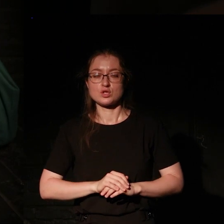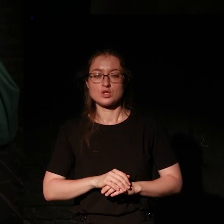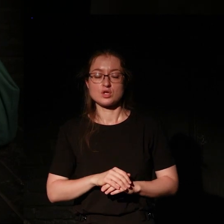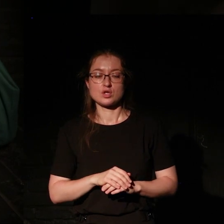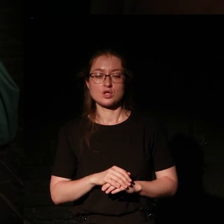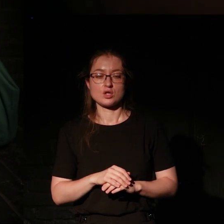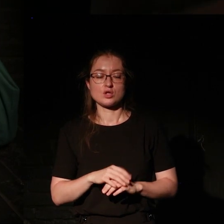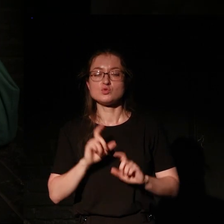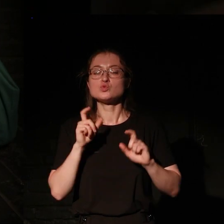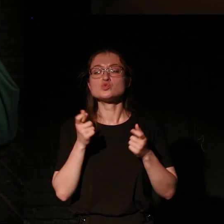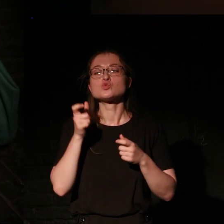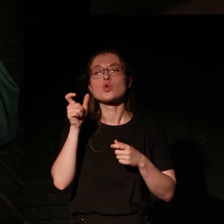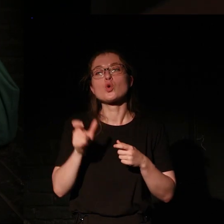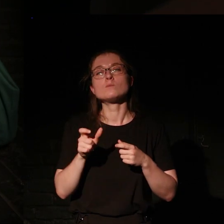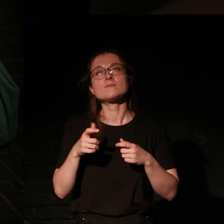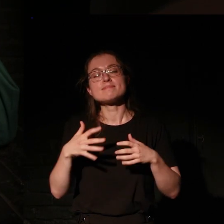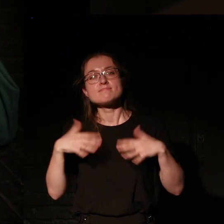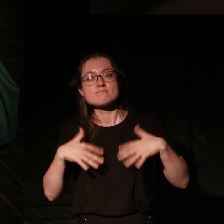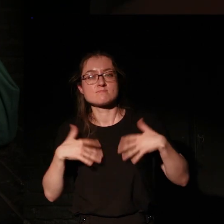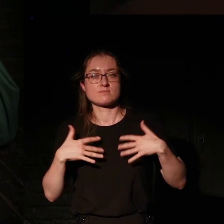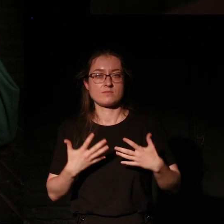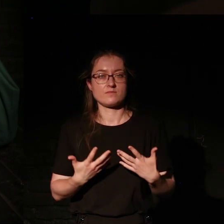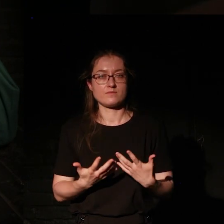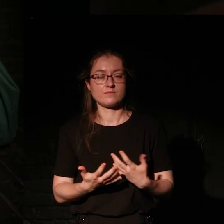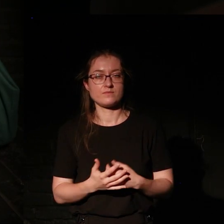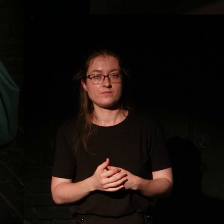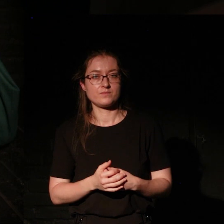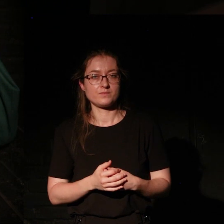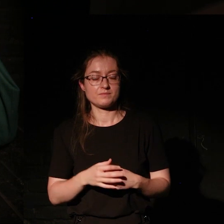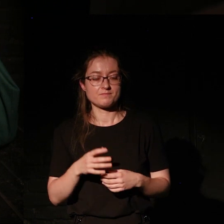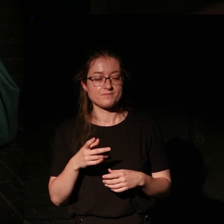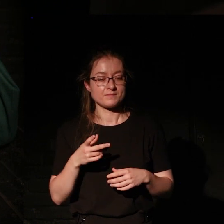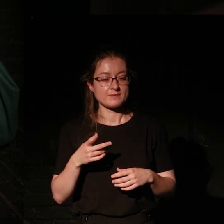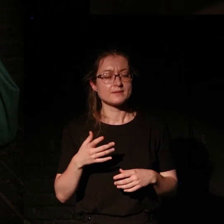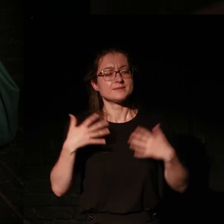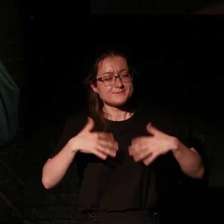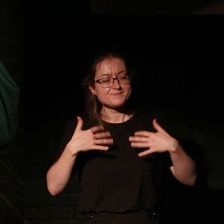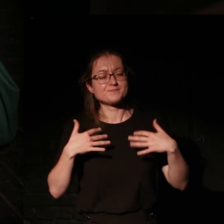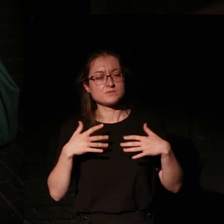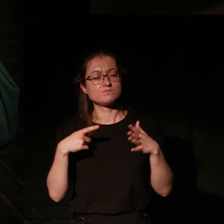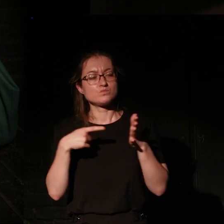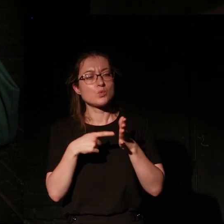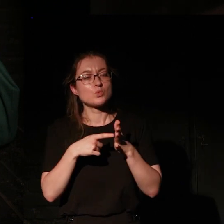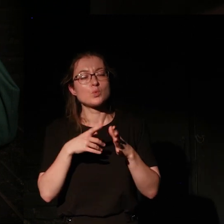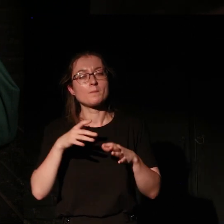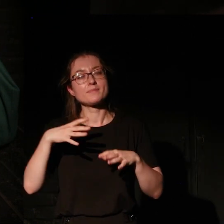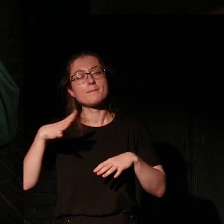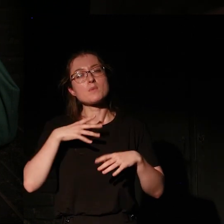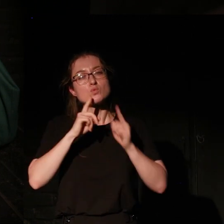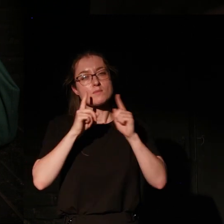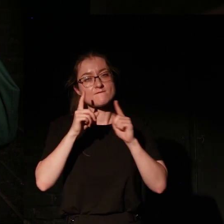Drażni mnie to, od czego zaczęłyśmy nasze spotkanie. Właśnie od tego utożsamienia Biblia równa